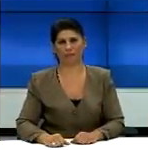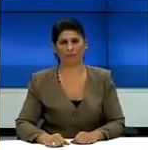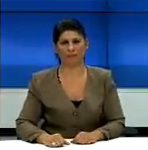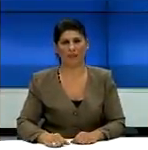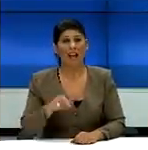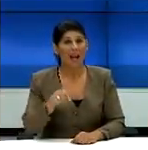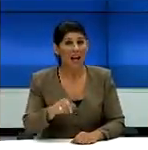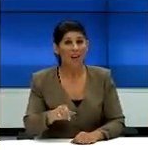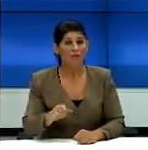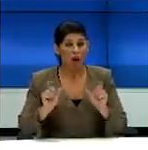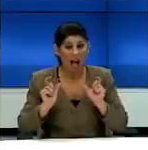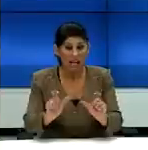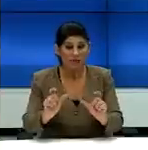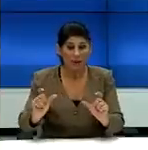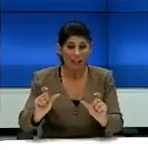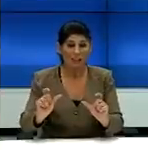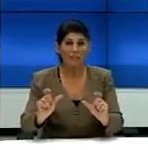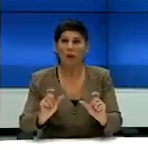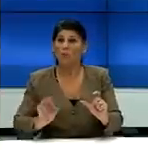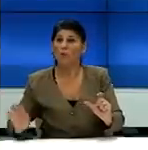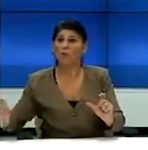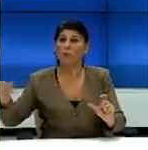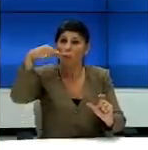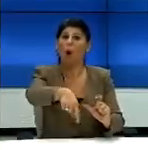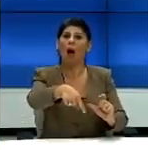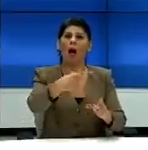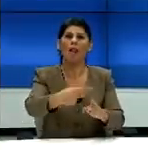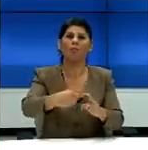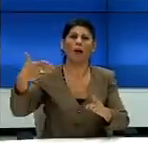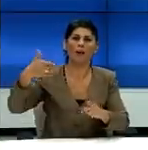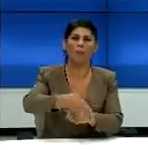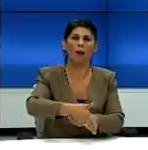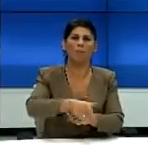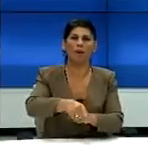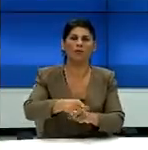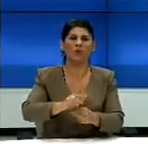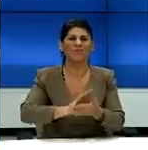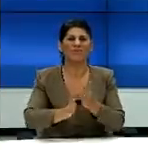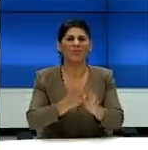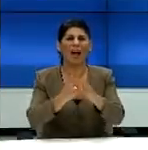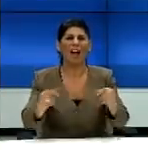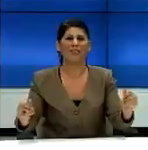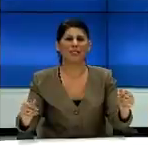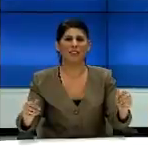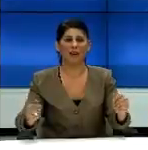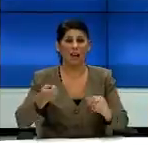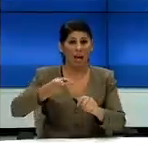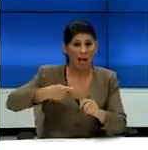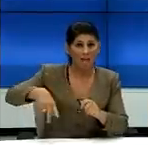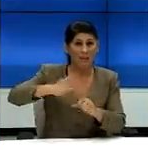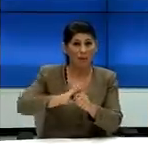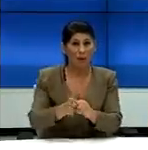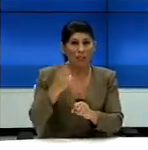Κάψατε το χαρτί του ασφαλούς προορισμού για την Ελλάδα. Αυξήσατε την πληρότητα στο 100% στα